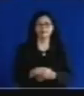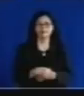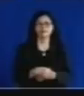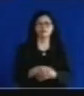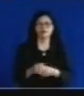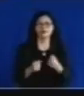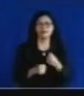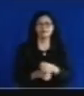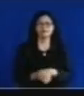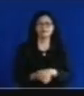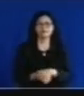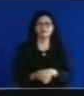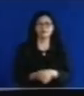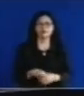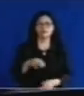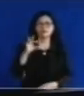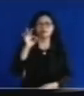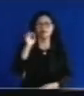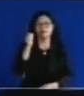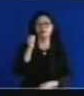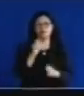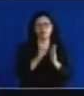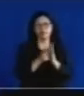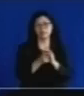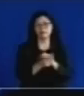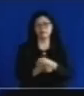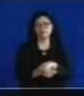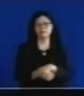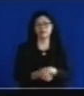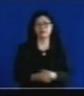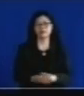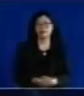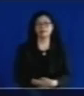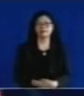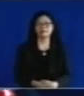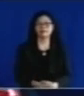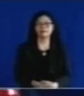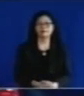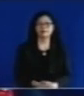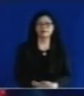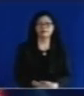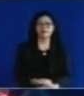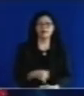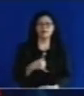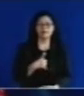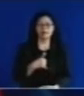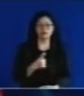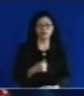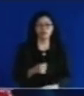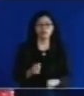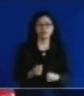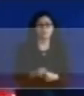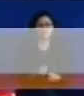siap? 90 detik saya berikan kesempatan untuk Anda, silakan. Terima kasih, saya setuju dengan pendapat